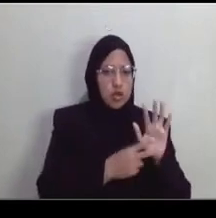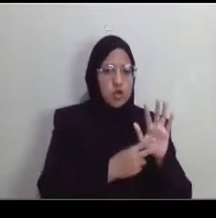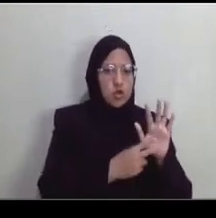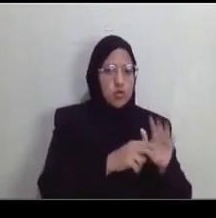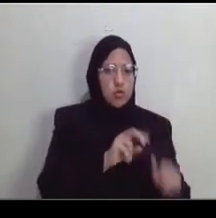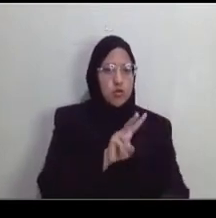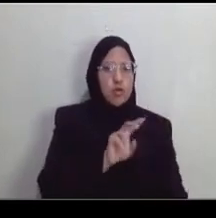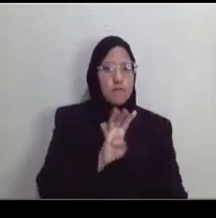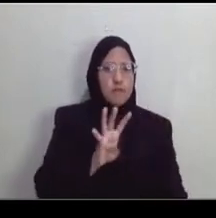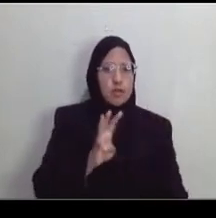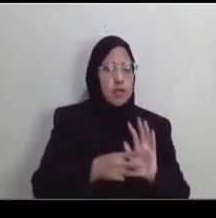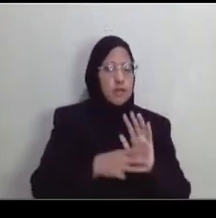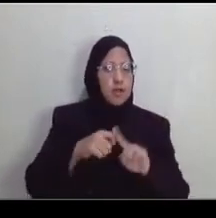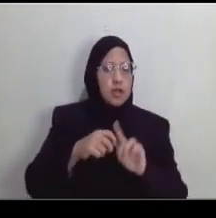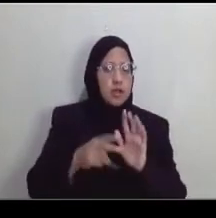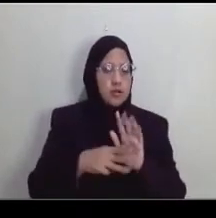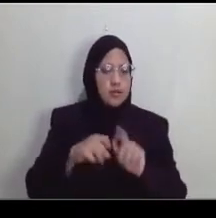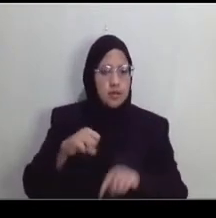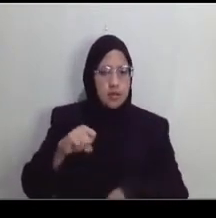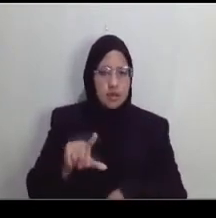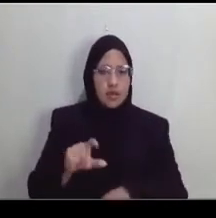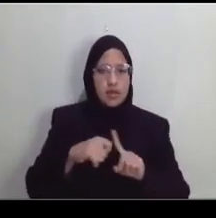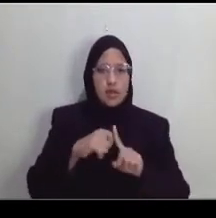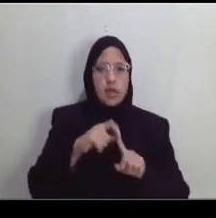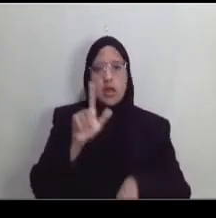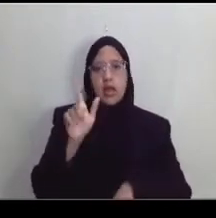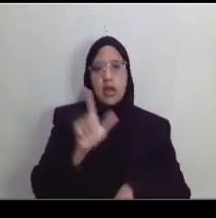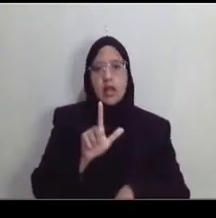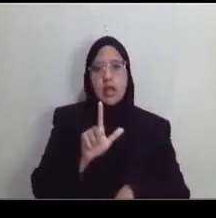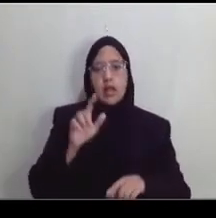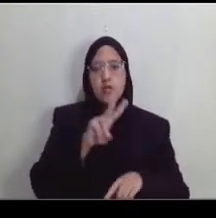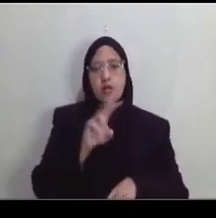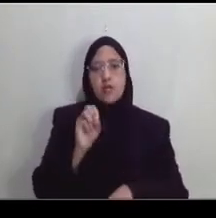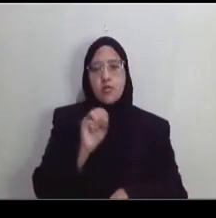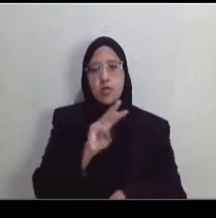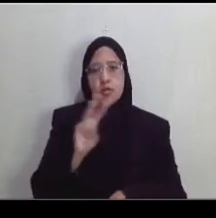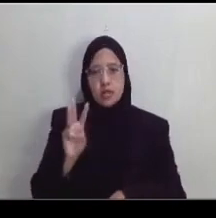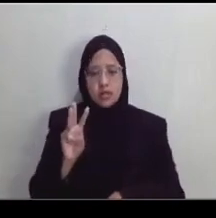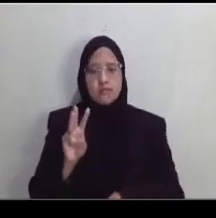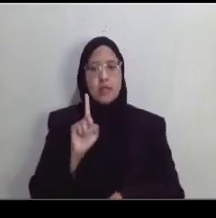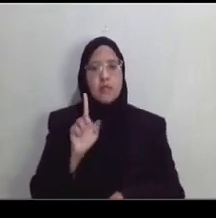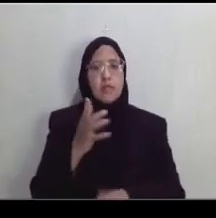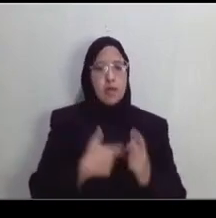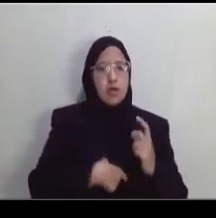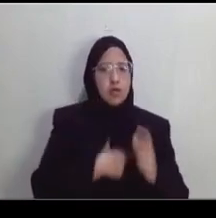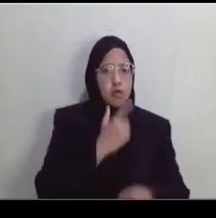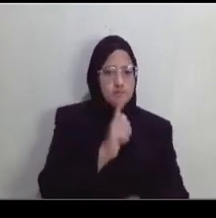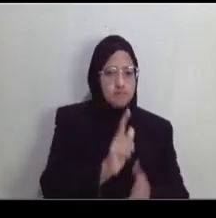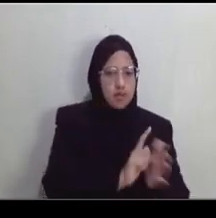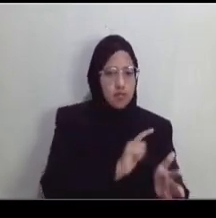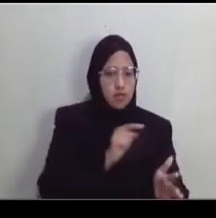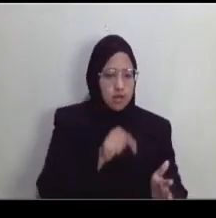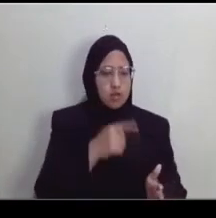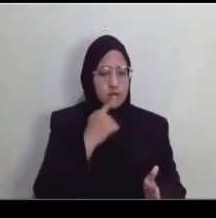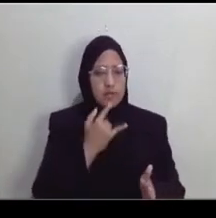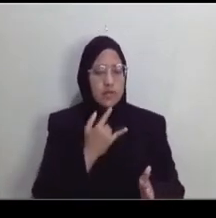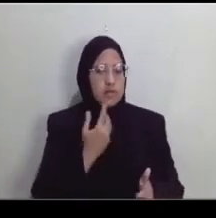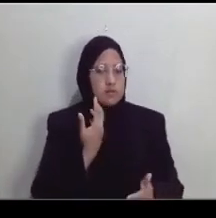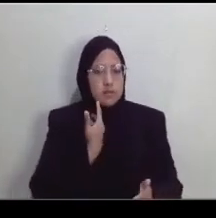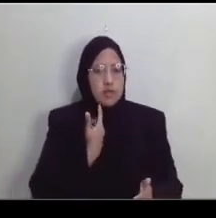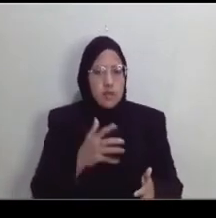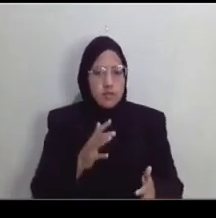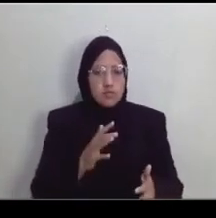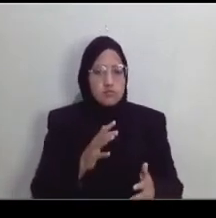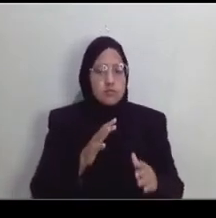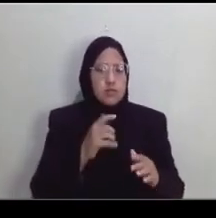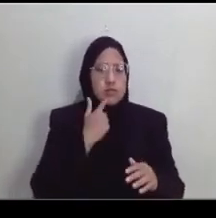2023 pokok pernyataan yang disampaikan Hakim terlapor merupakan sanggahan dan bantahan atas proses maupun